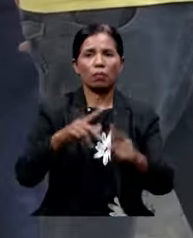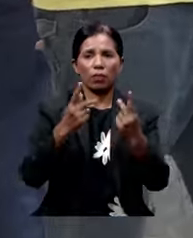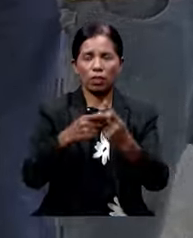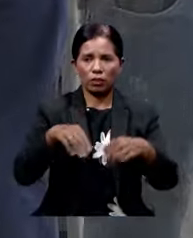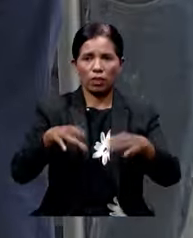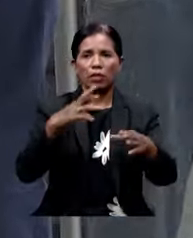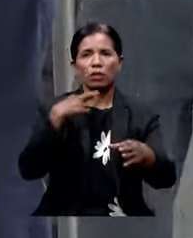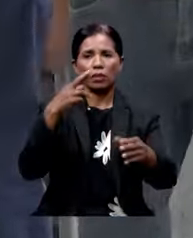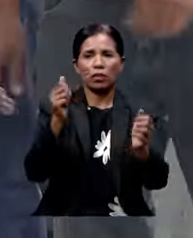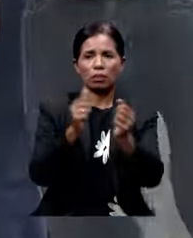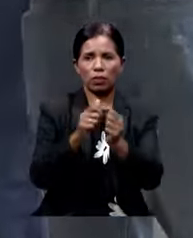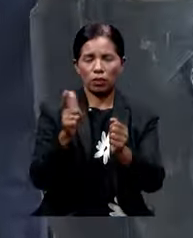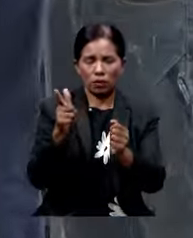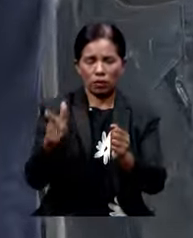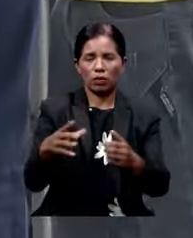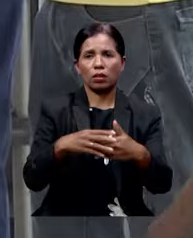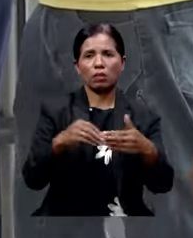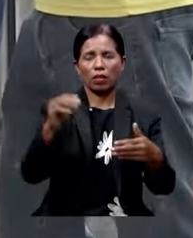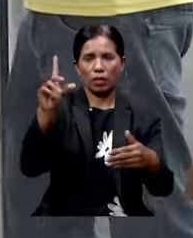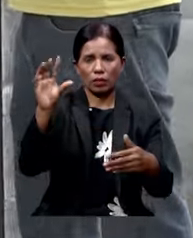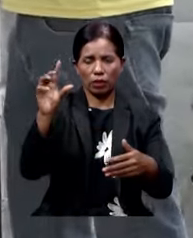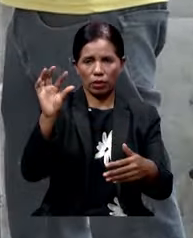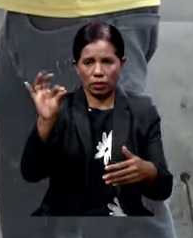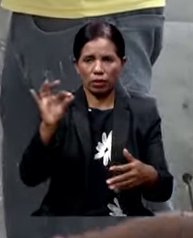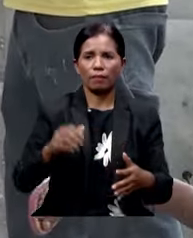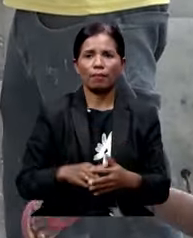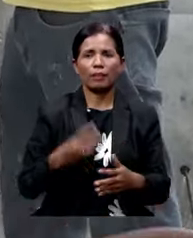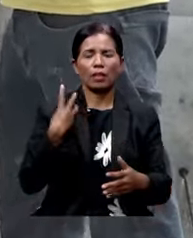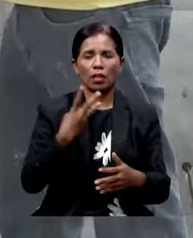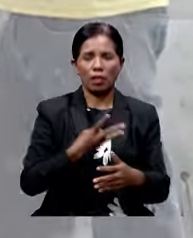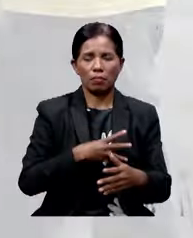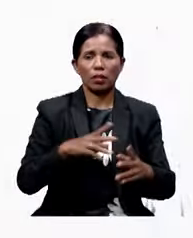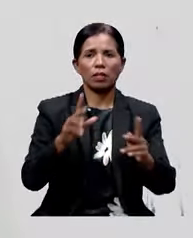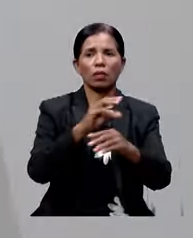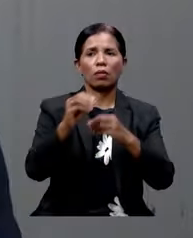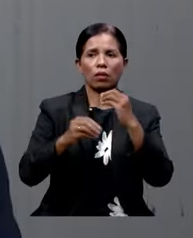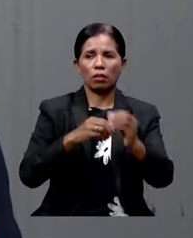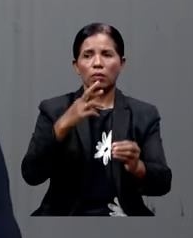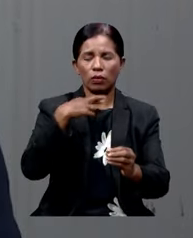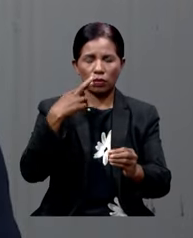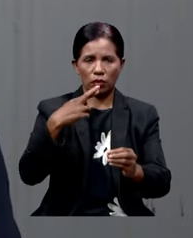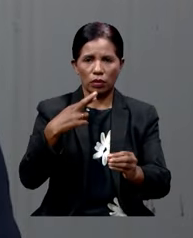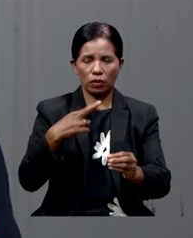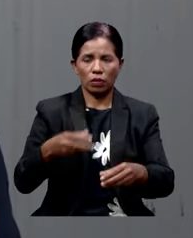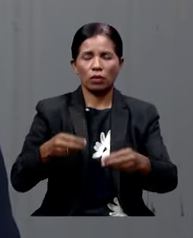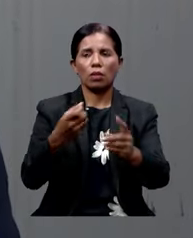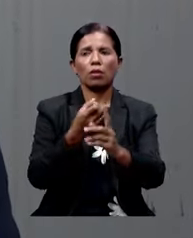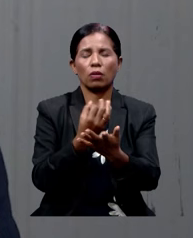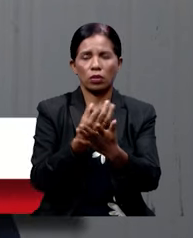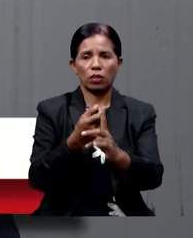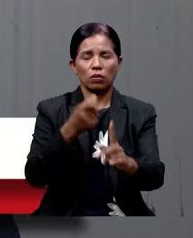fos kilograma rua nulu ho volume dolar sia. Ami usi loja kreatif, kono ba fo subsidi usi governo nene,